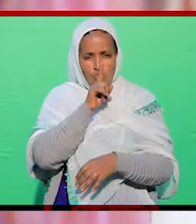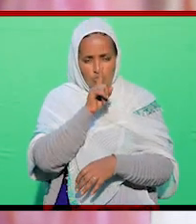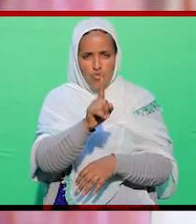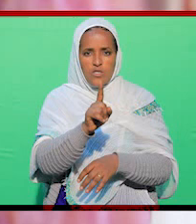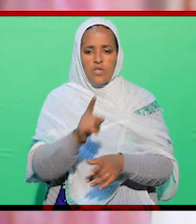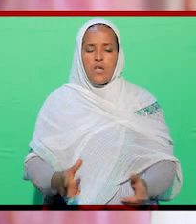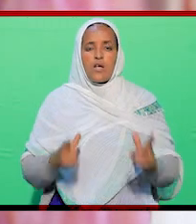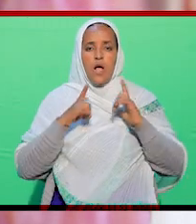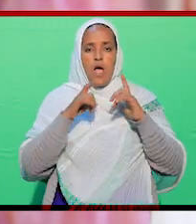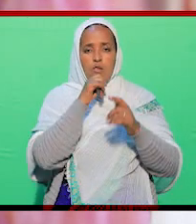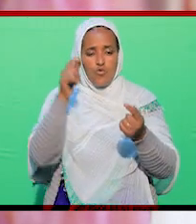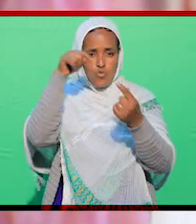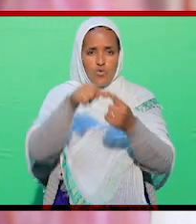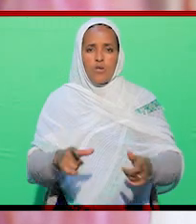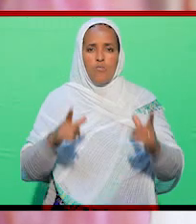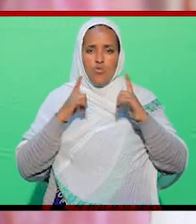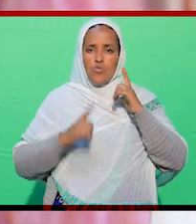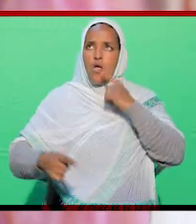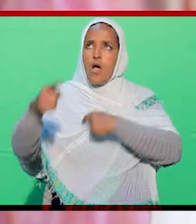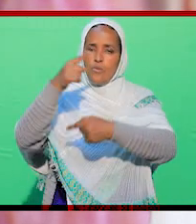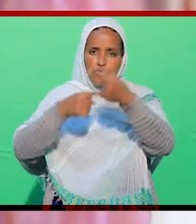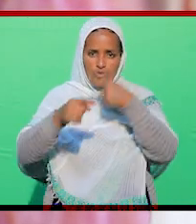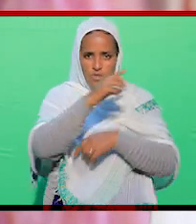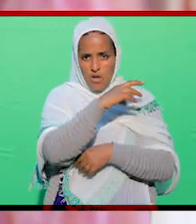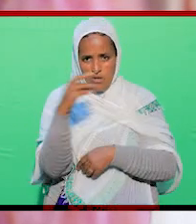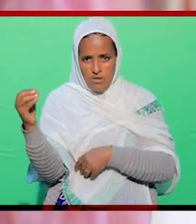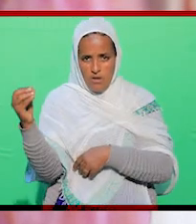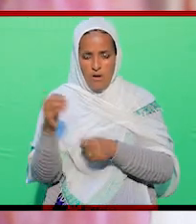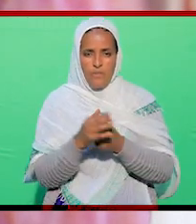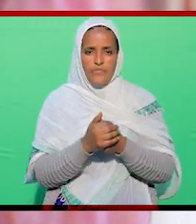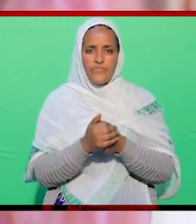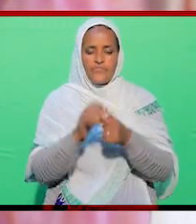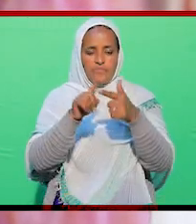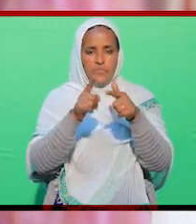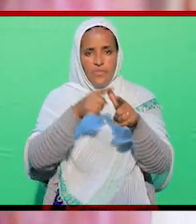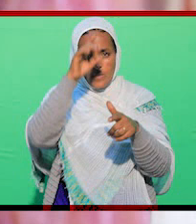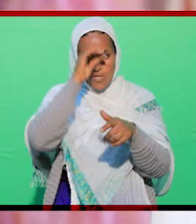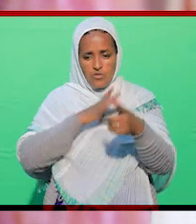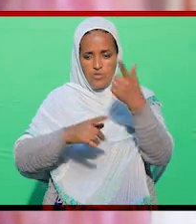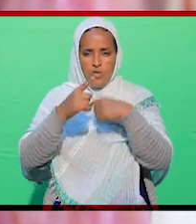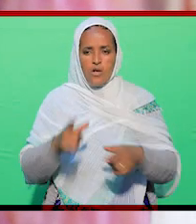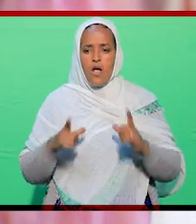እርሱ ሰውን አለ በእውነት ካለመኖር ወደ መኖር አምጥቶታልና።